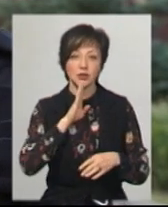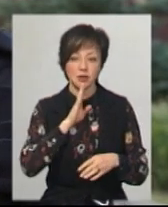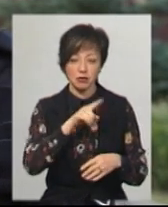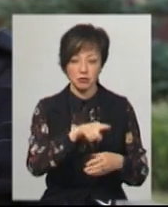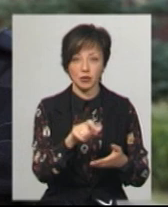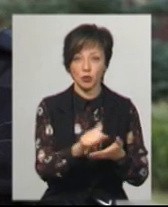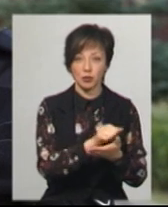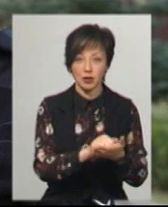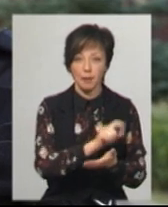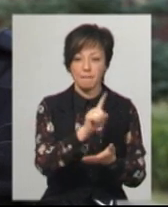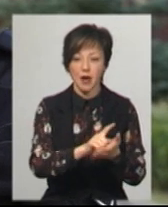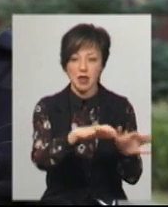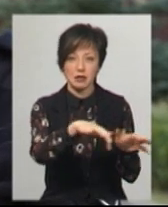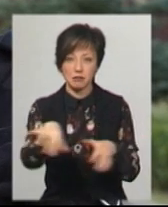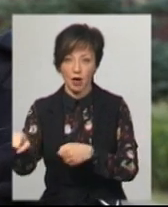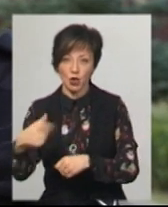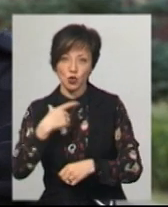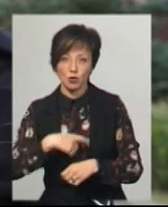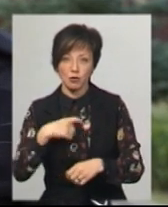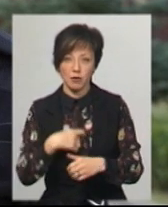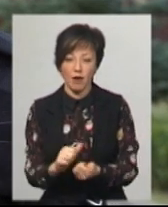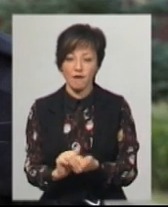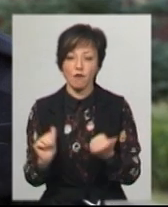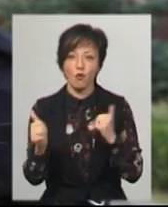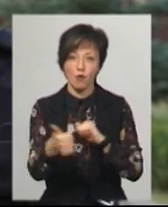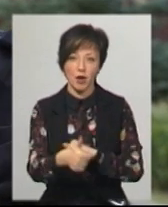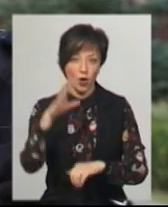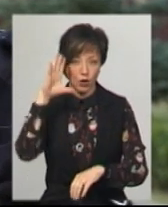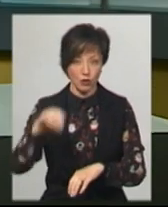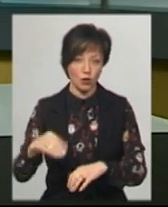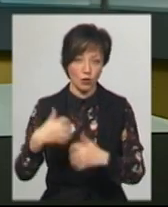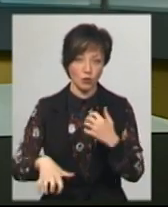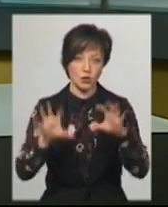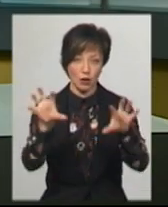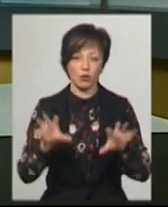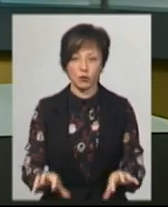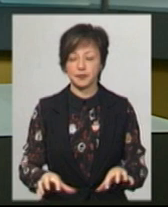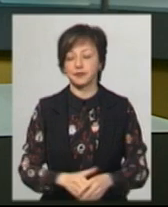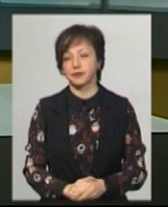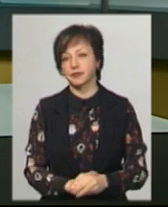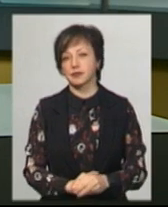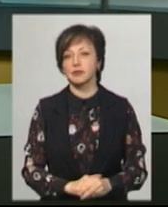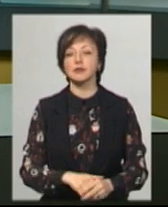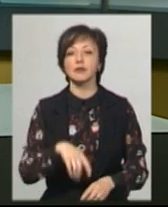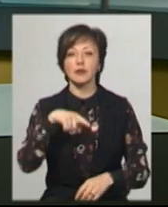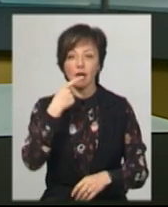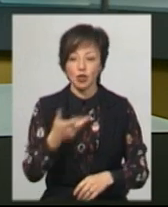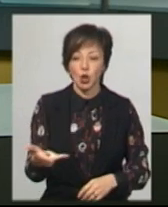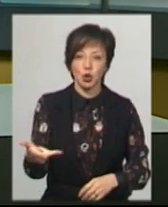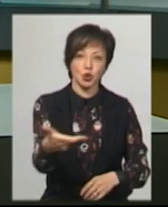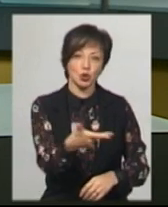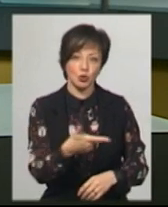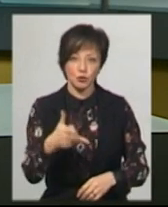вона народжувала, мала забрати малюка собі в обхід діючого законодавства. Інна Глега каже, усім трьом